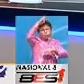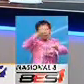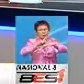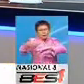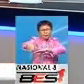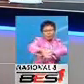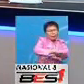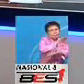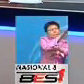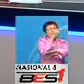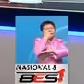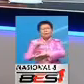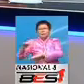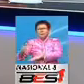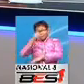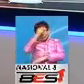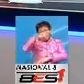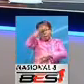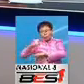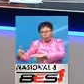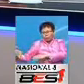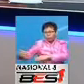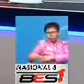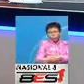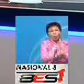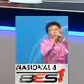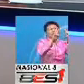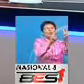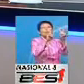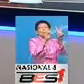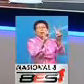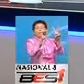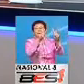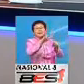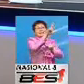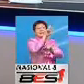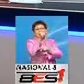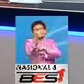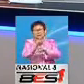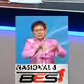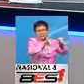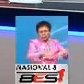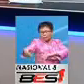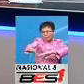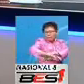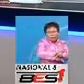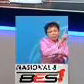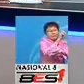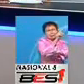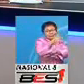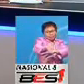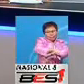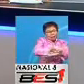pantai rambah petang tadi ikan paus sepanjang 20 met seberat 3 Tan itu dikatakan berada di pantai rambah sejak